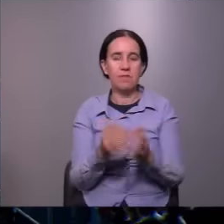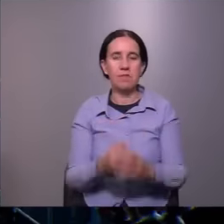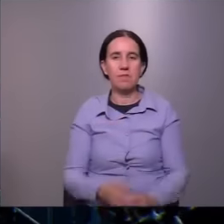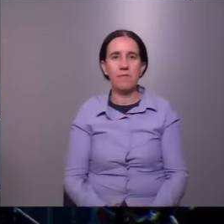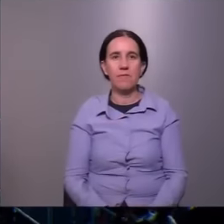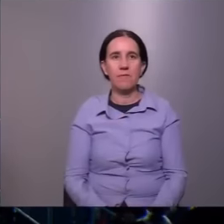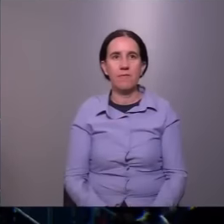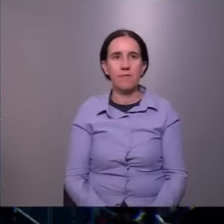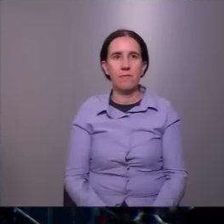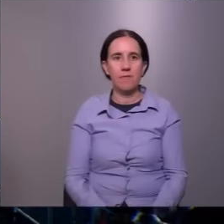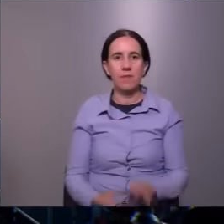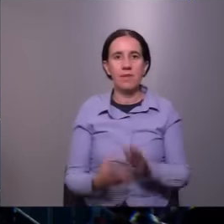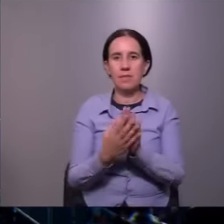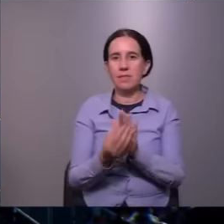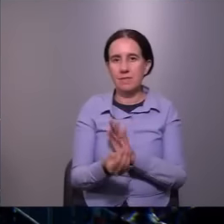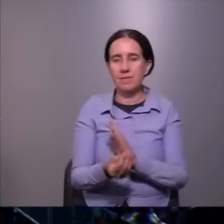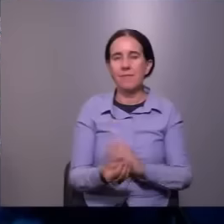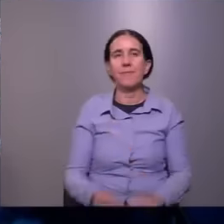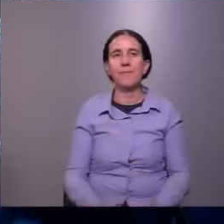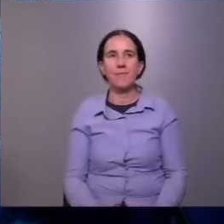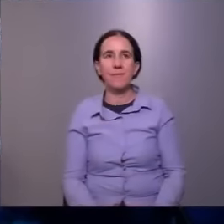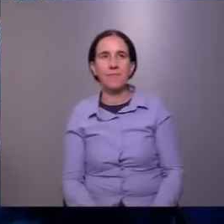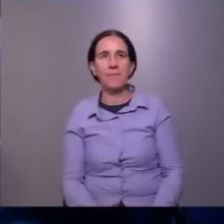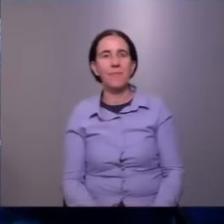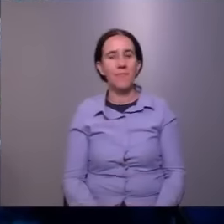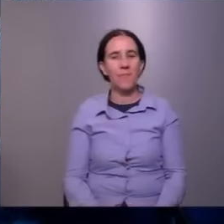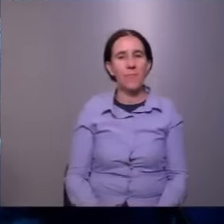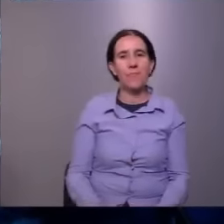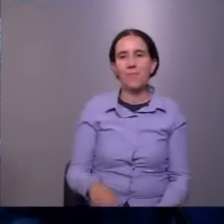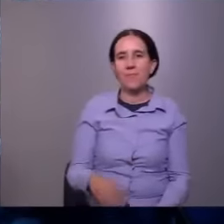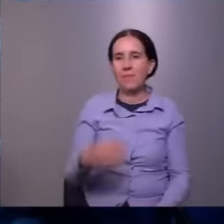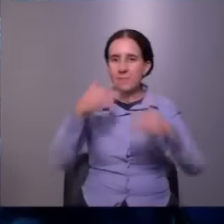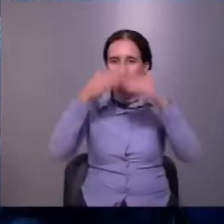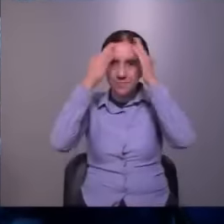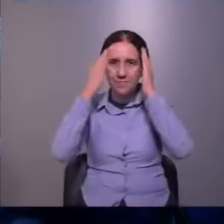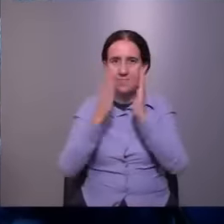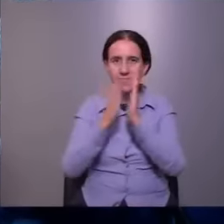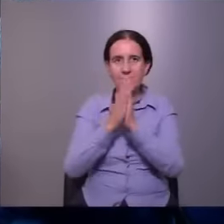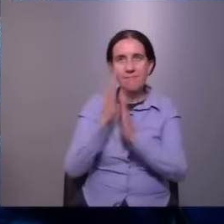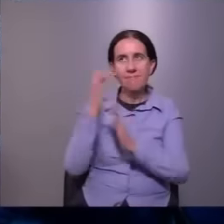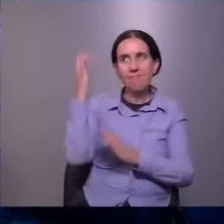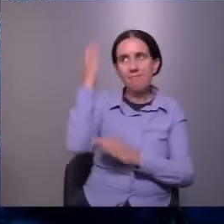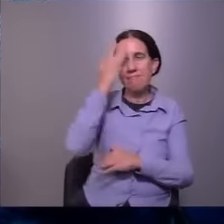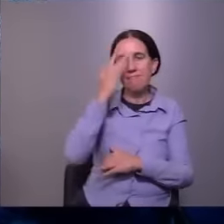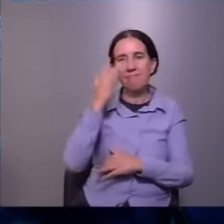neuen Wahlheimat finden. Lasset uns beten. Oremus.